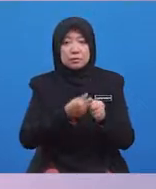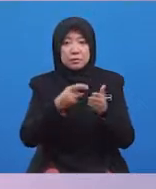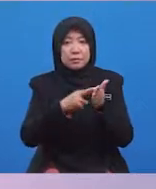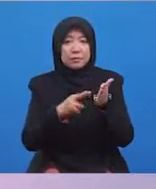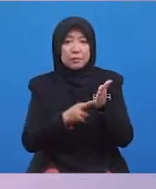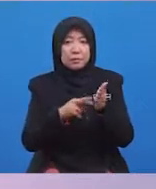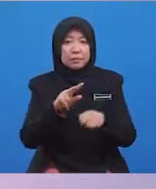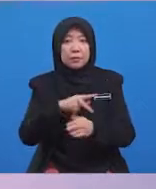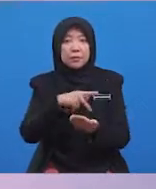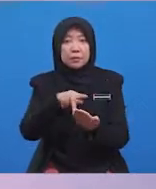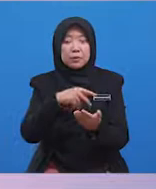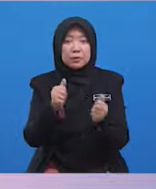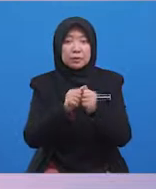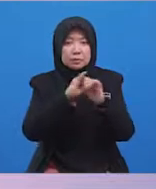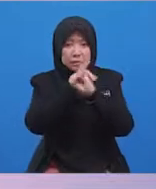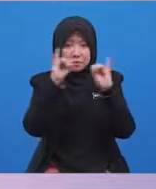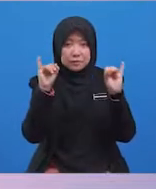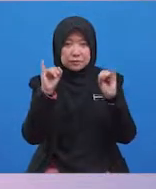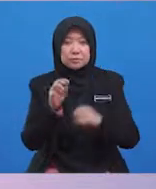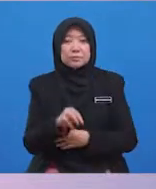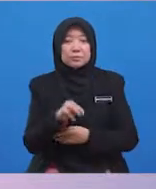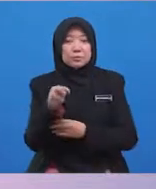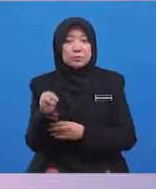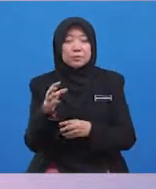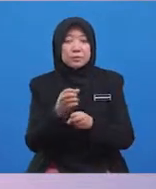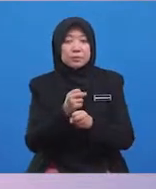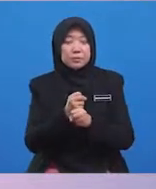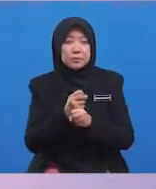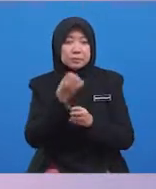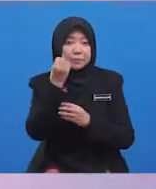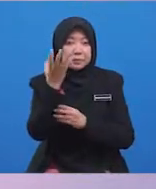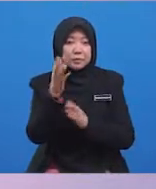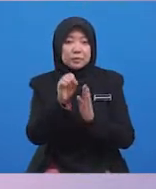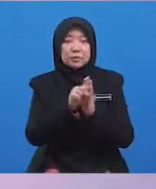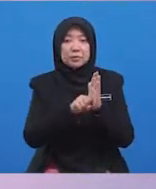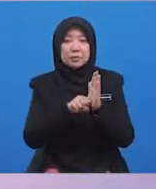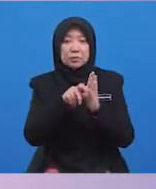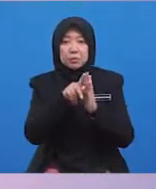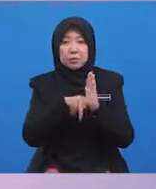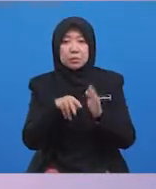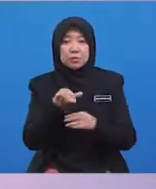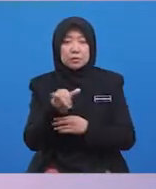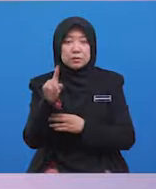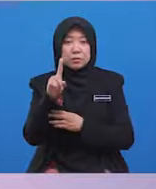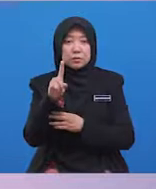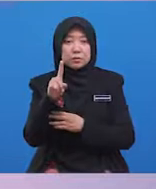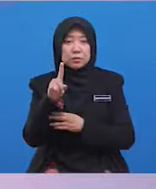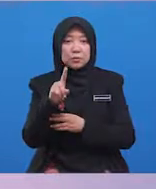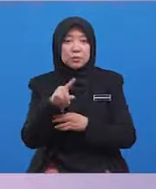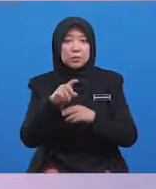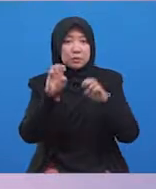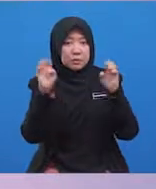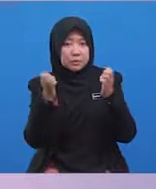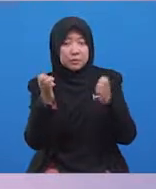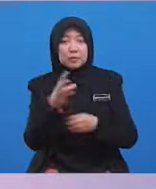jelas. Kedua, murid dapat menyatakan sekurang-kurangnya satu tema dan lima